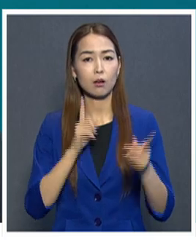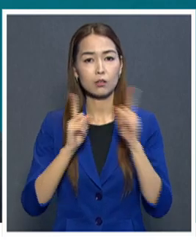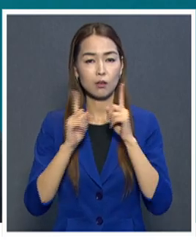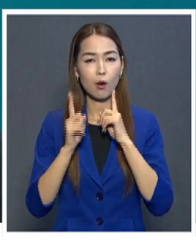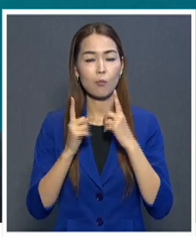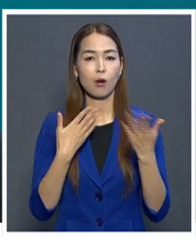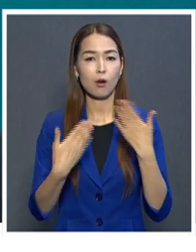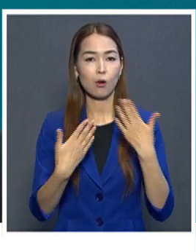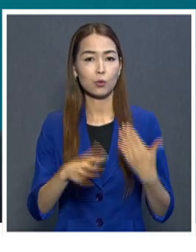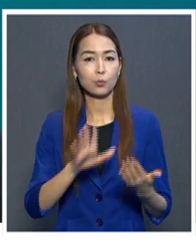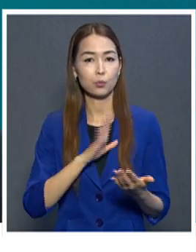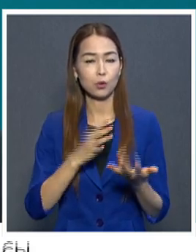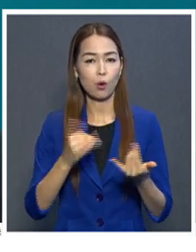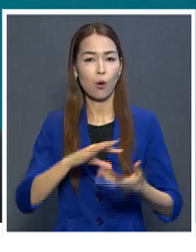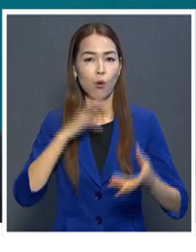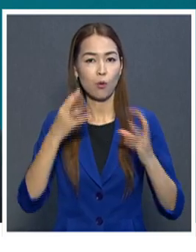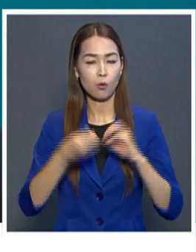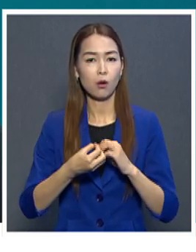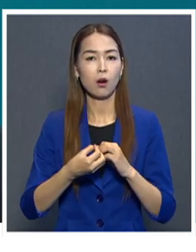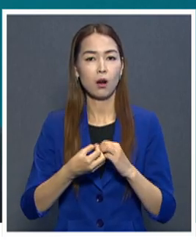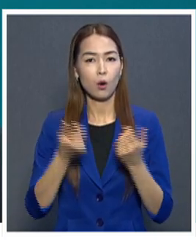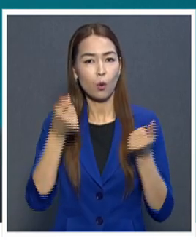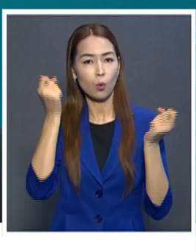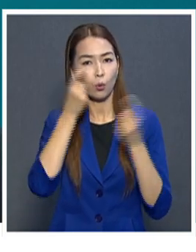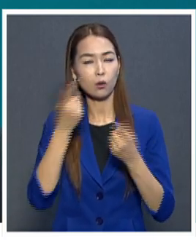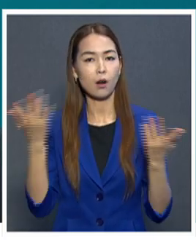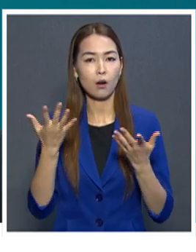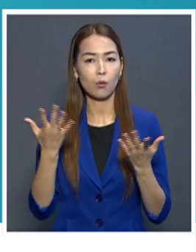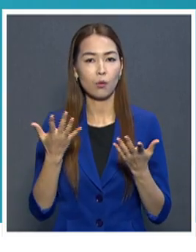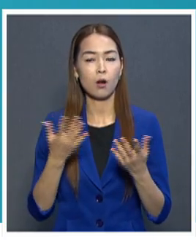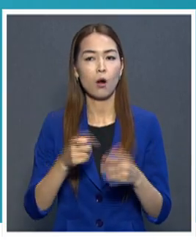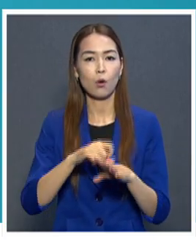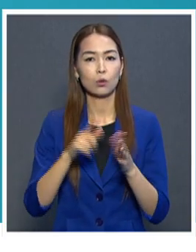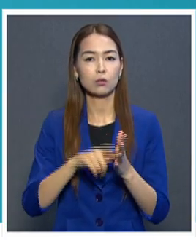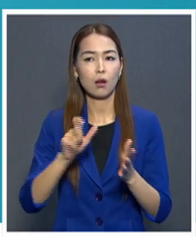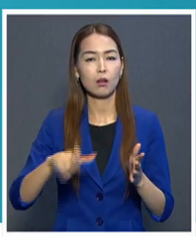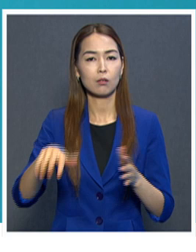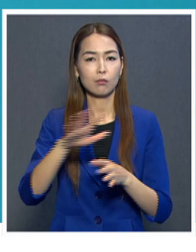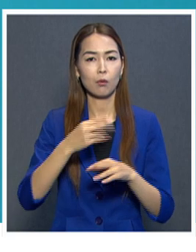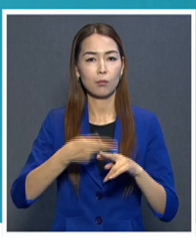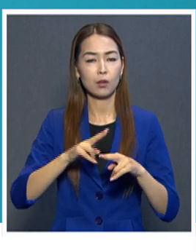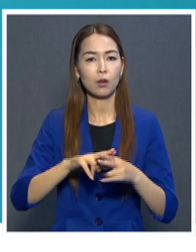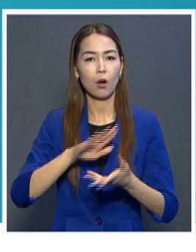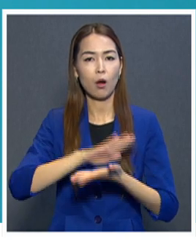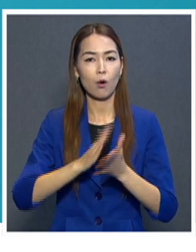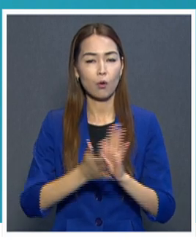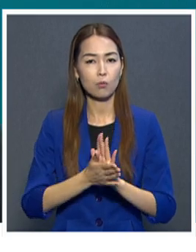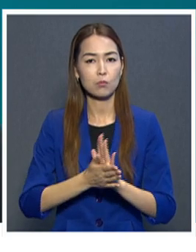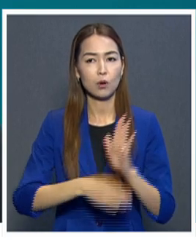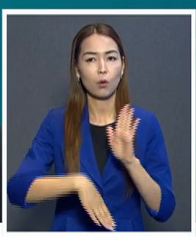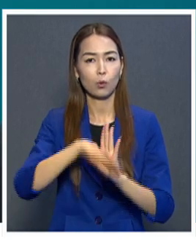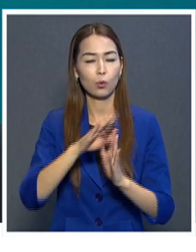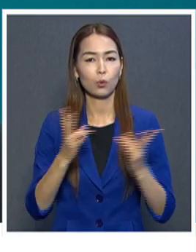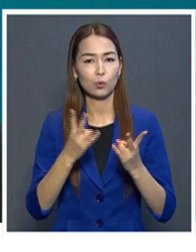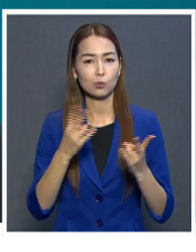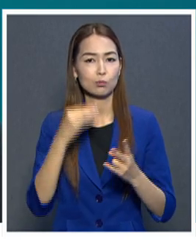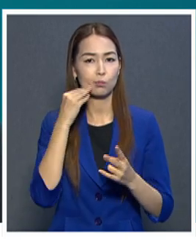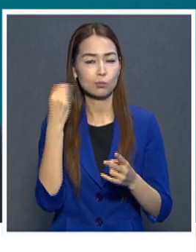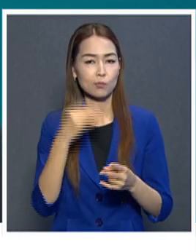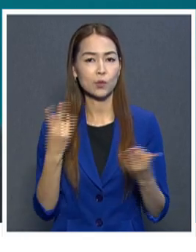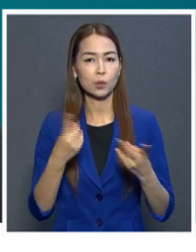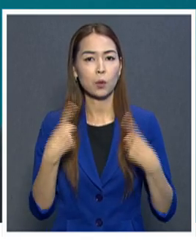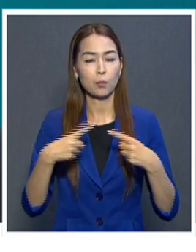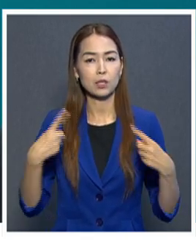үлкен қадам деп білеміз. Және де осы қадам біздің әлеуметтік жағынан және халқымыздың басқа да